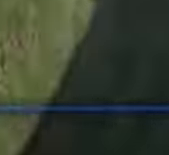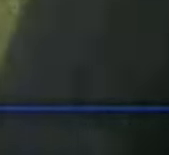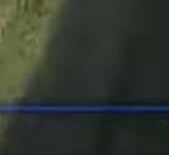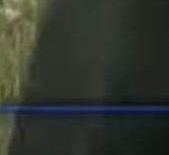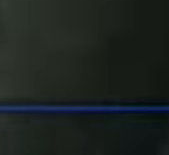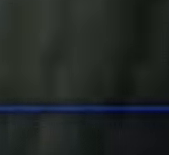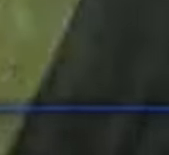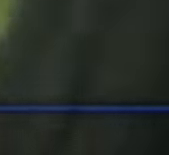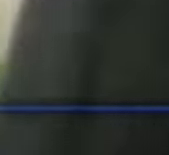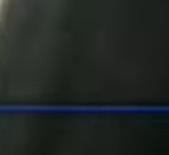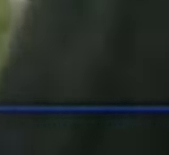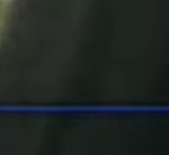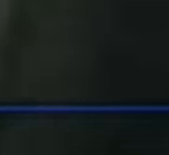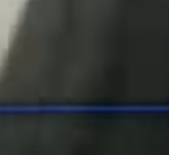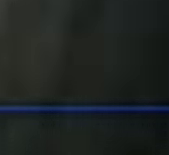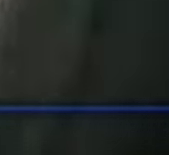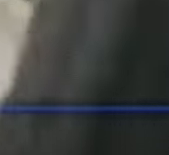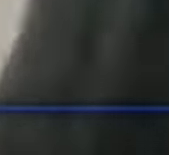nakat